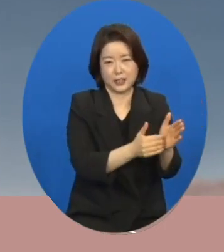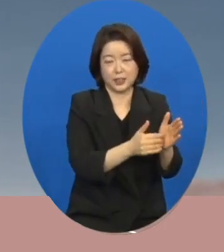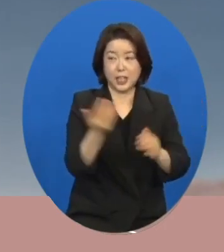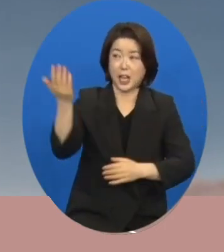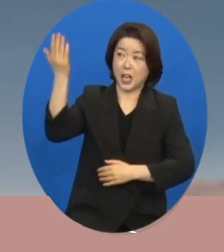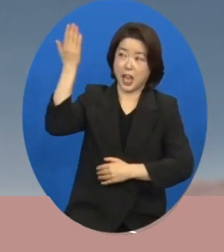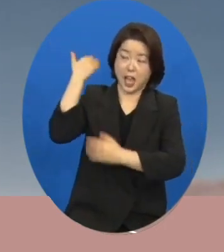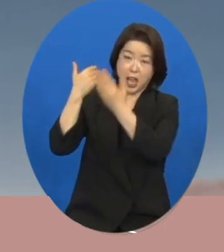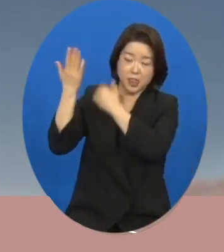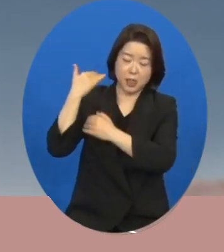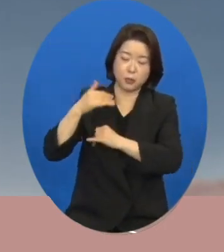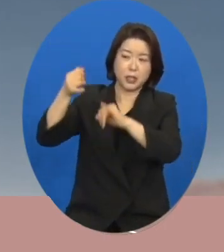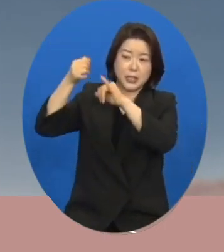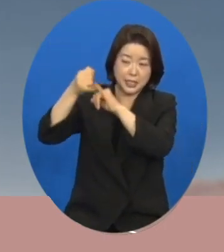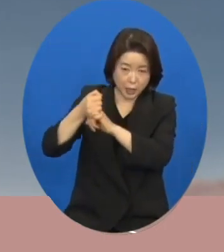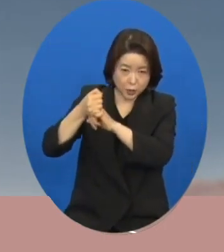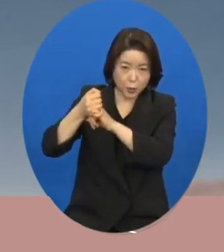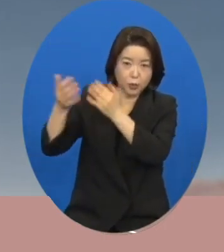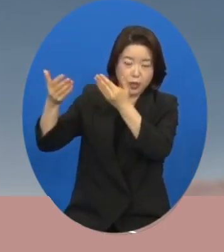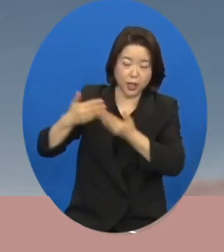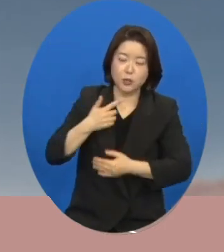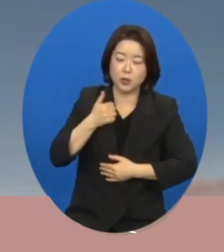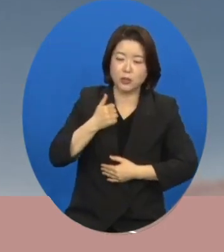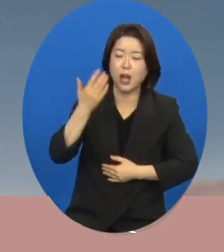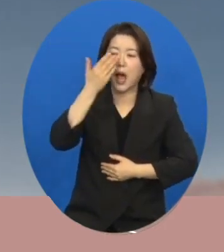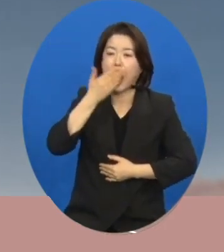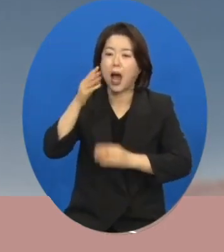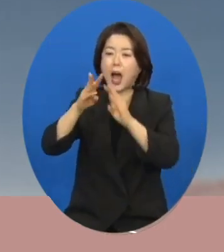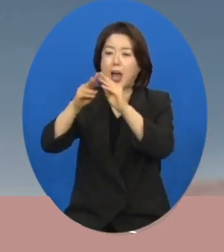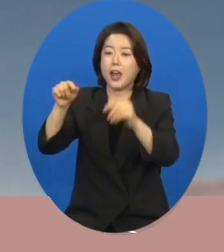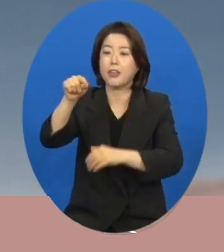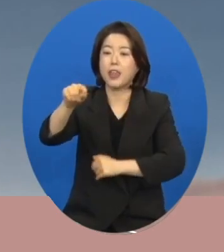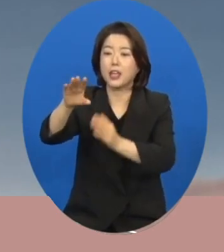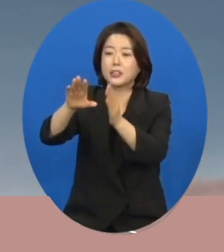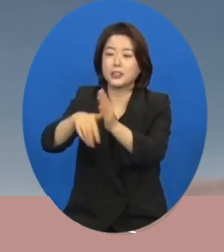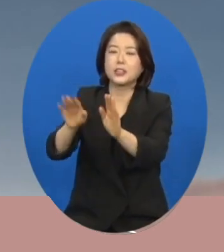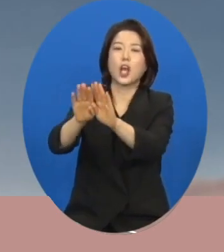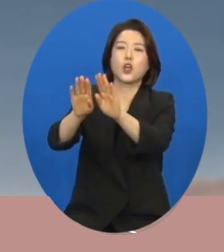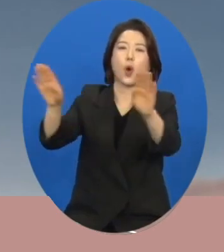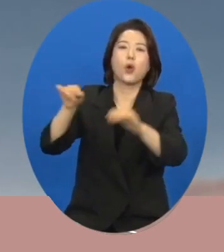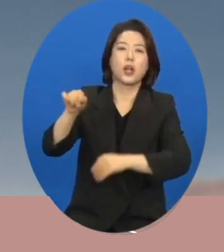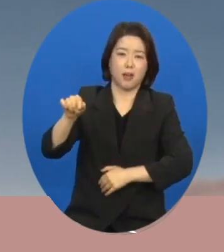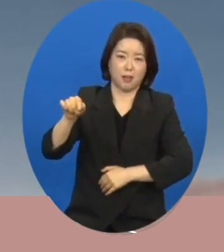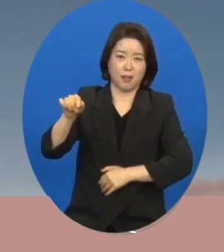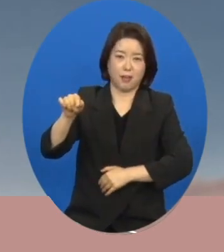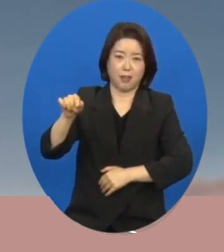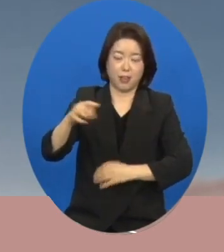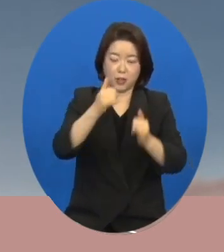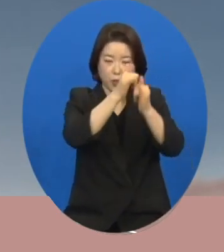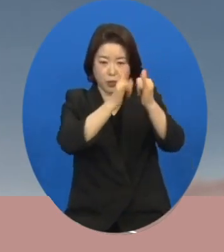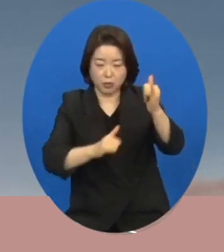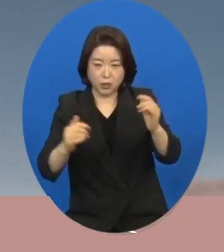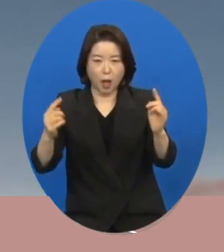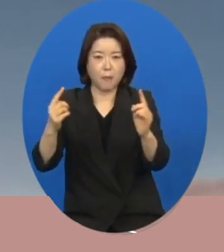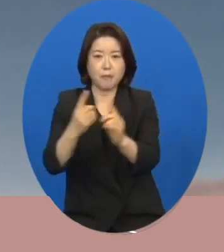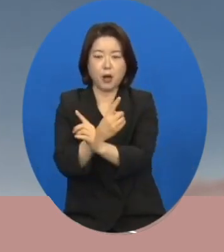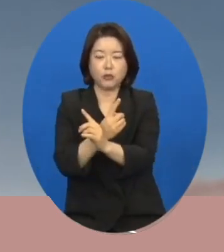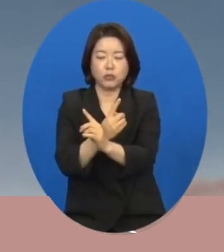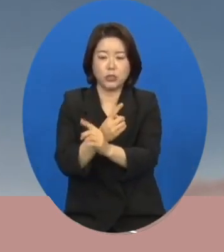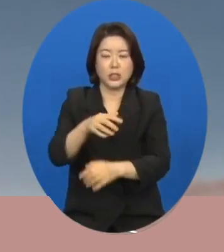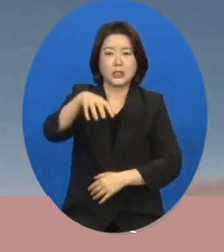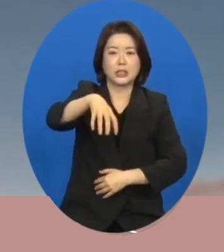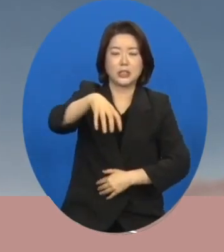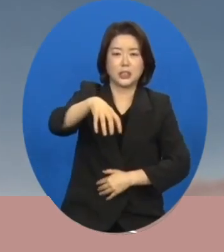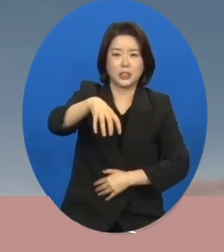그 땅에 들어가는 가나안 시대가 열리기 때문에 그렇죠 역사적인 전환 시점에 있다는 거예요